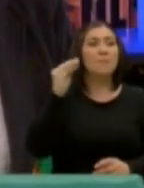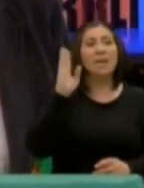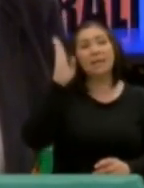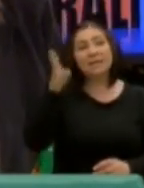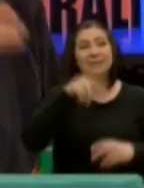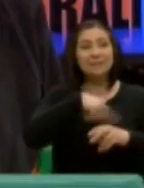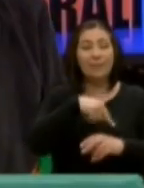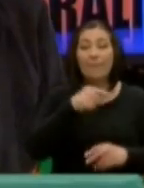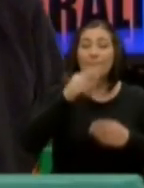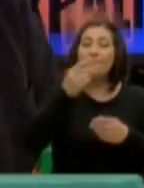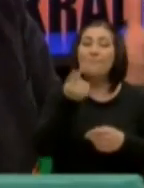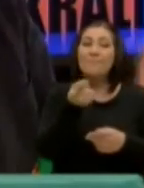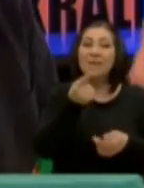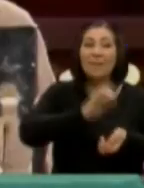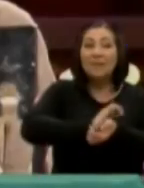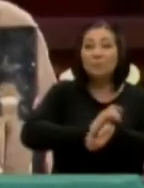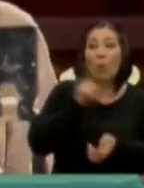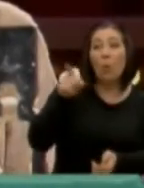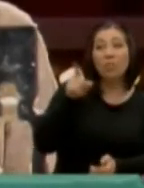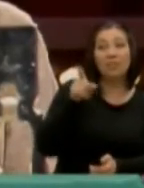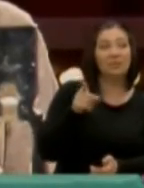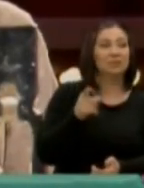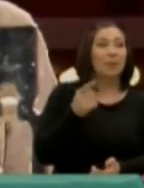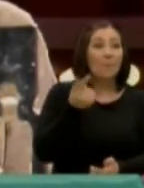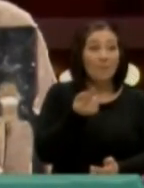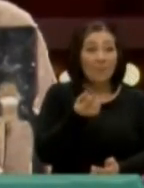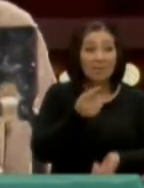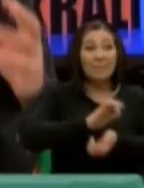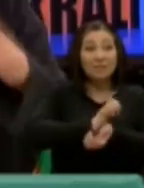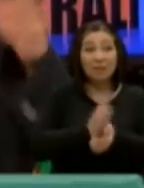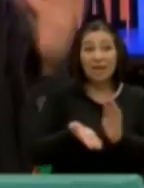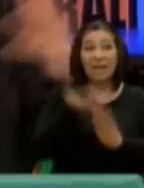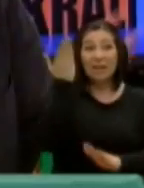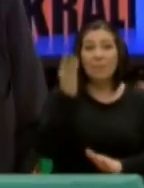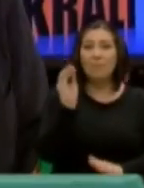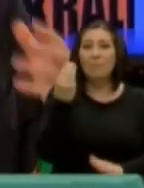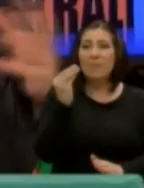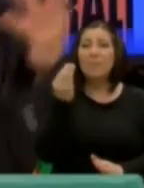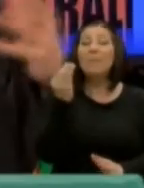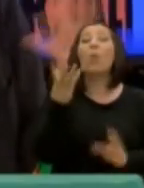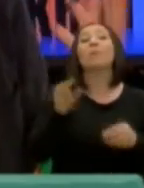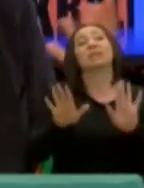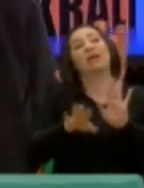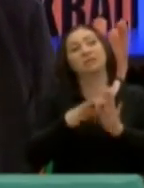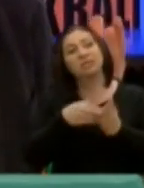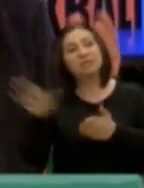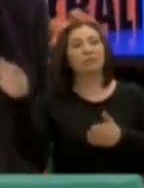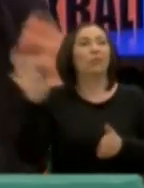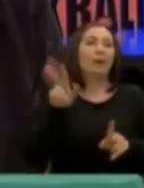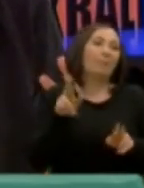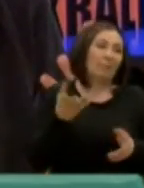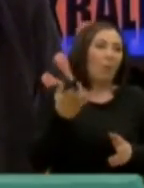gidildiği zaman da hani badem ezmecesi oradadır yani. Şimdi hani badem ezmeciyi kaldırırsan da bebek artık bebek olmuyor bana